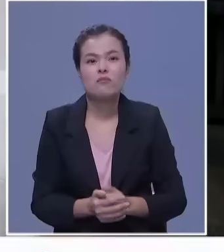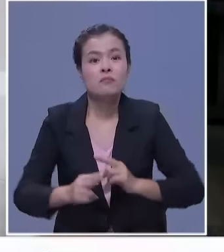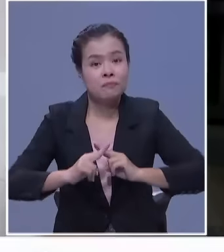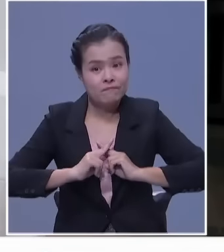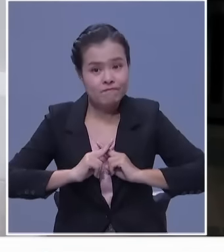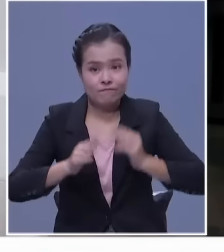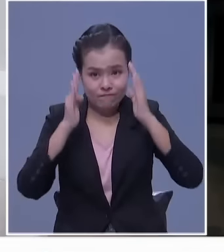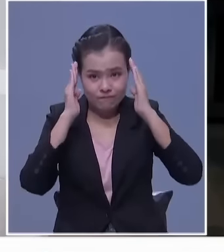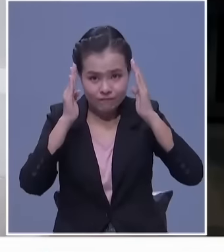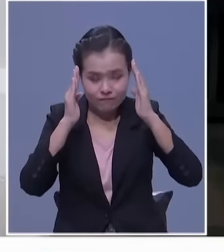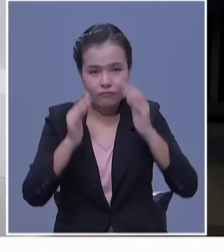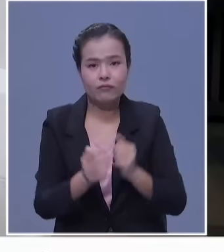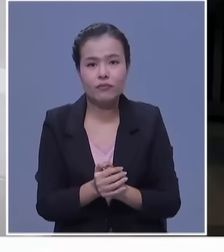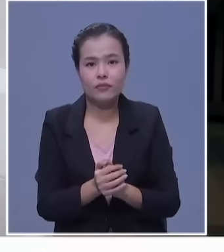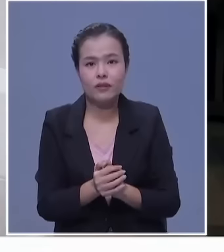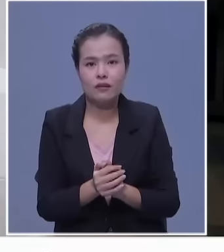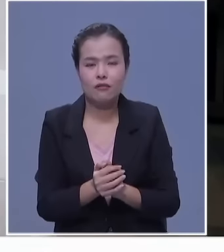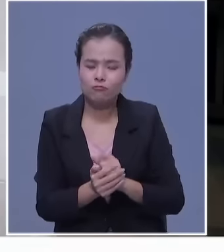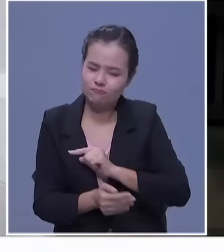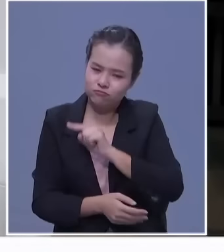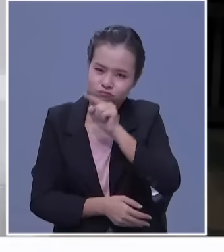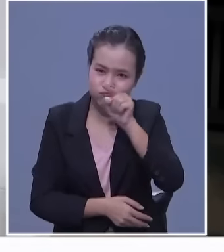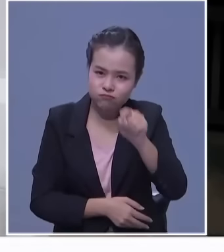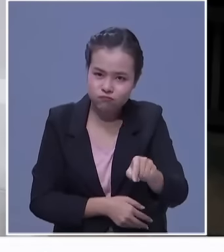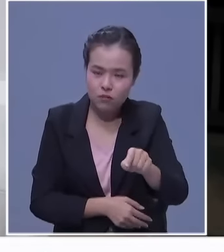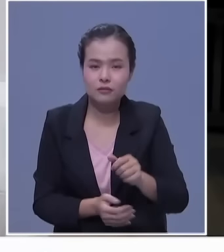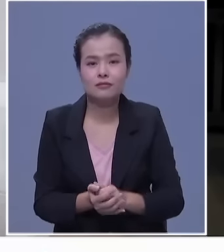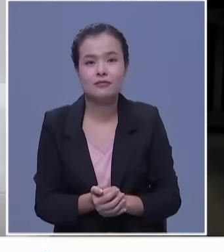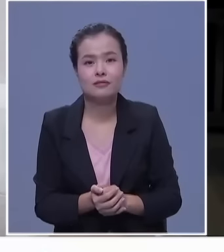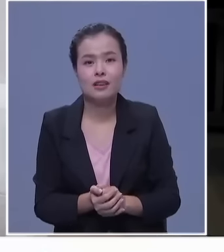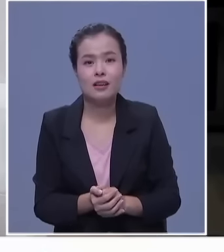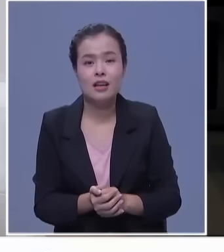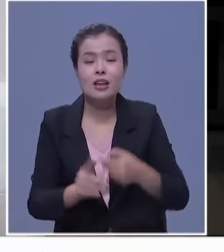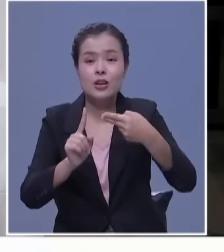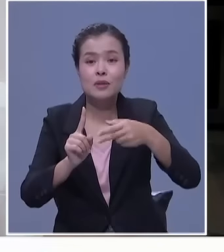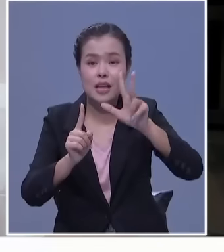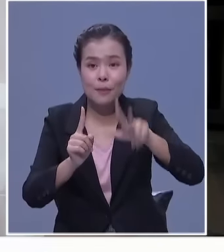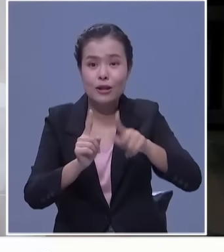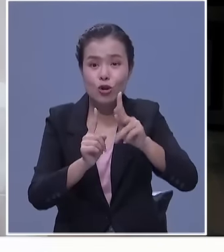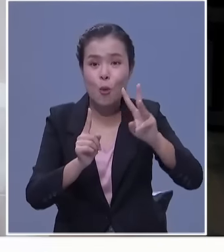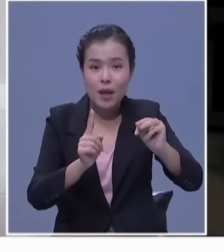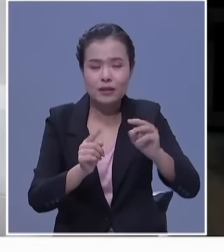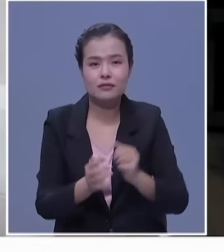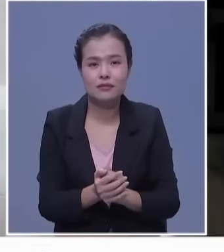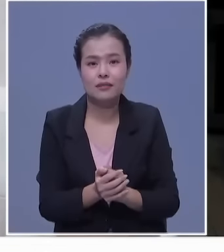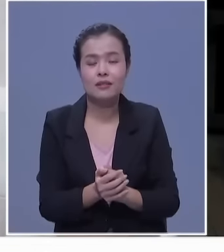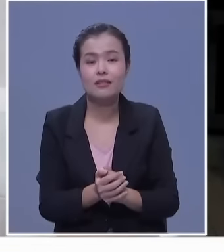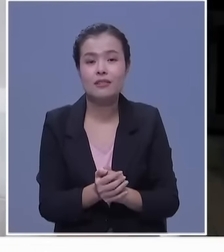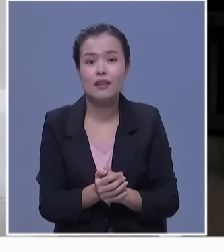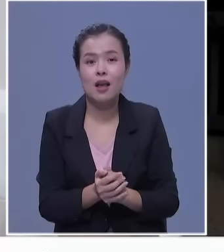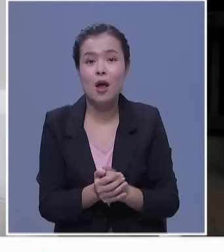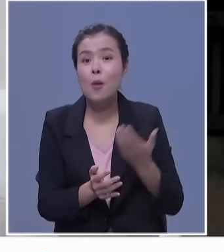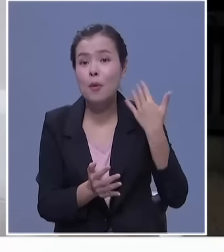เองมีความตั้งใจเดินทางข้ามน้ำข้ามทะเลระยะทางกว่า 13,000กลมคือตอนนี้ไปอยู่ที่